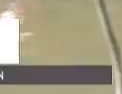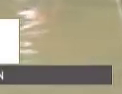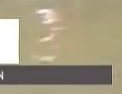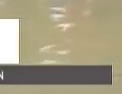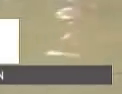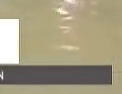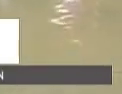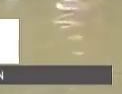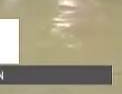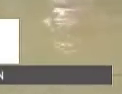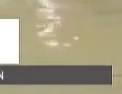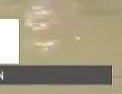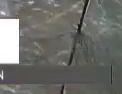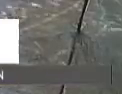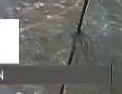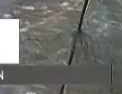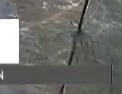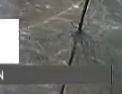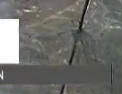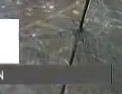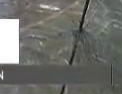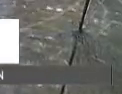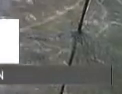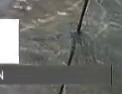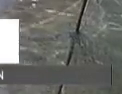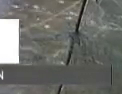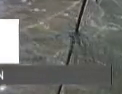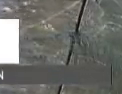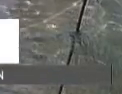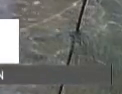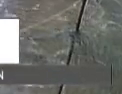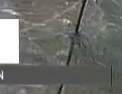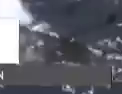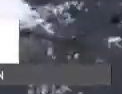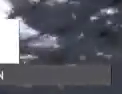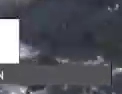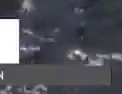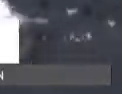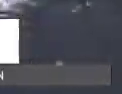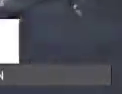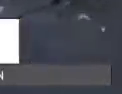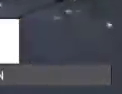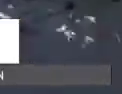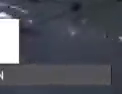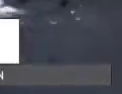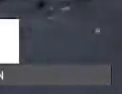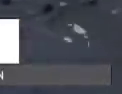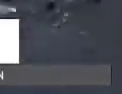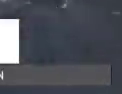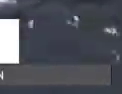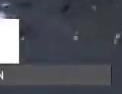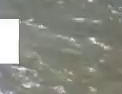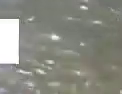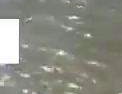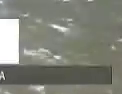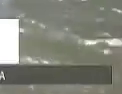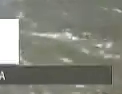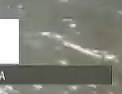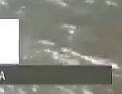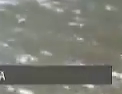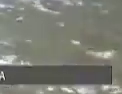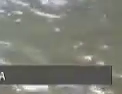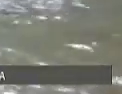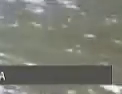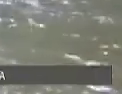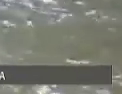Masyarakat Melayu dan Siam di Sungai Muda hidupkan kembali aktiviti hambat ikan. Butirannya seketika nanti.